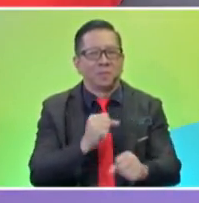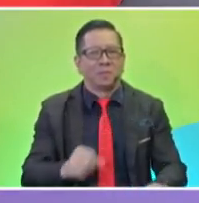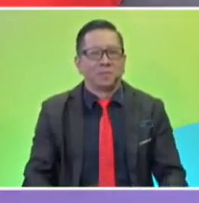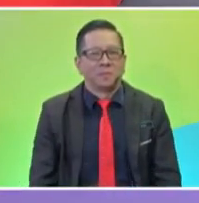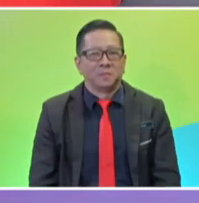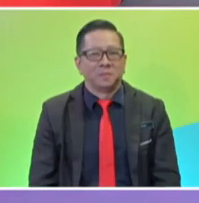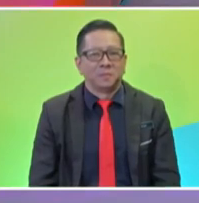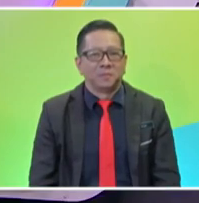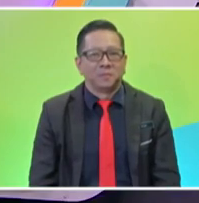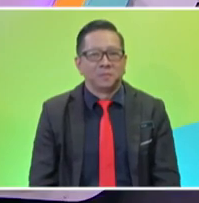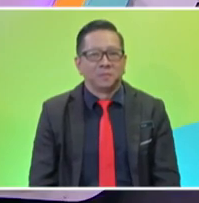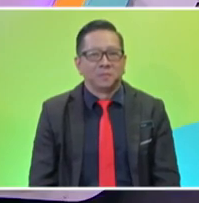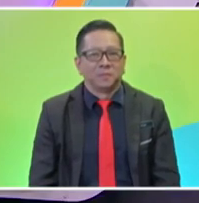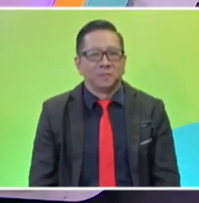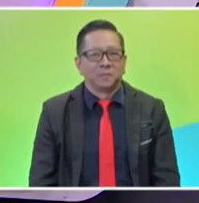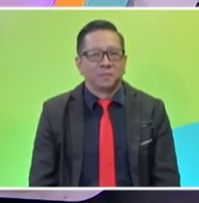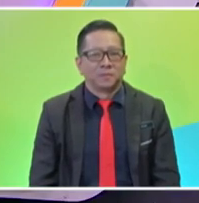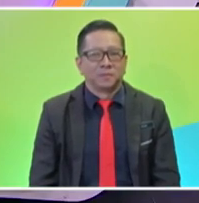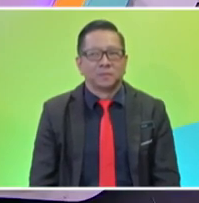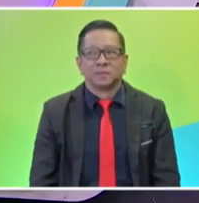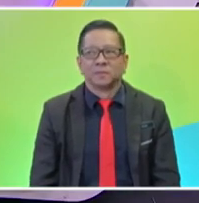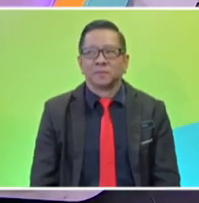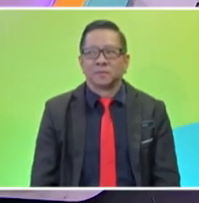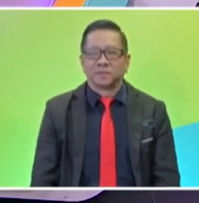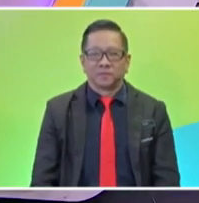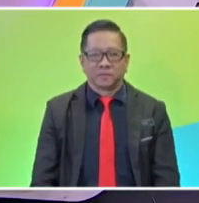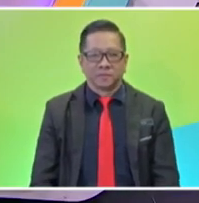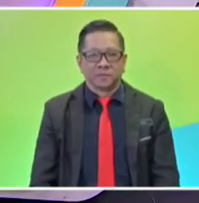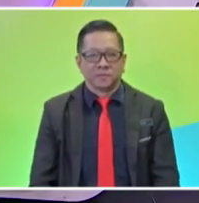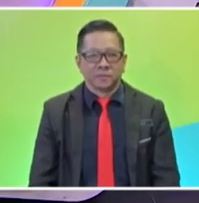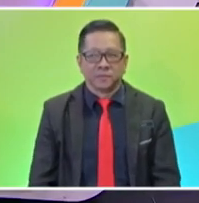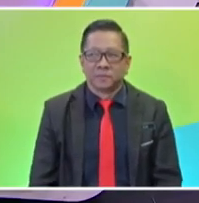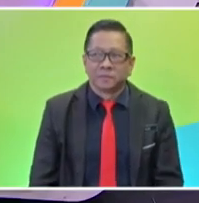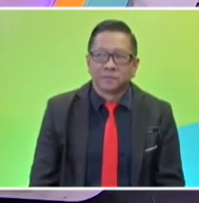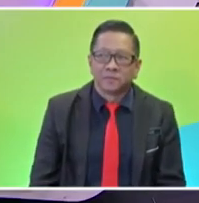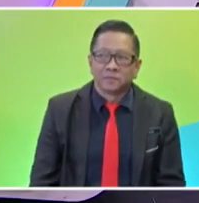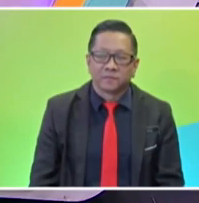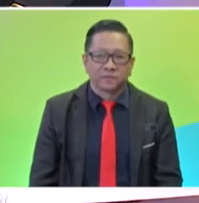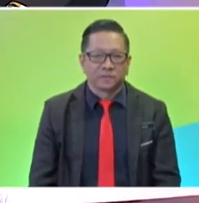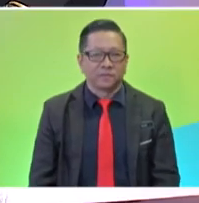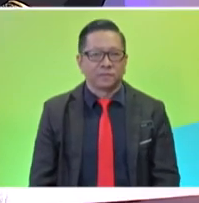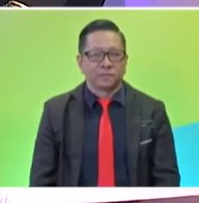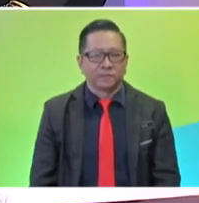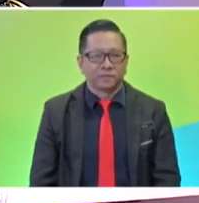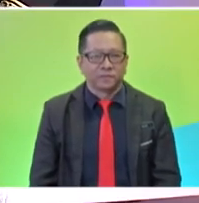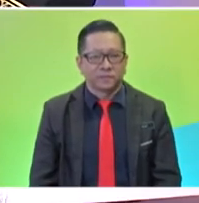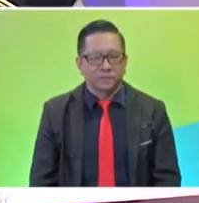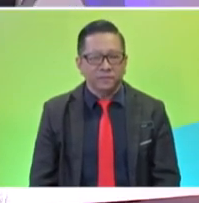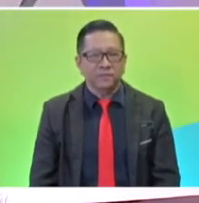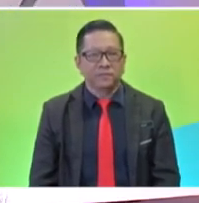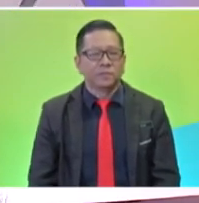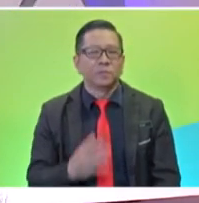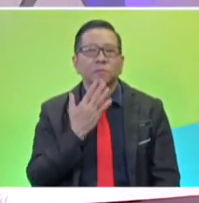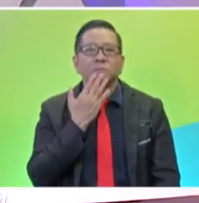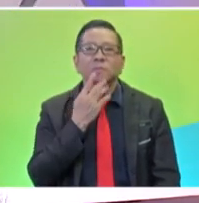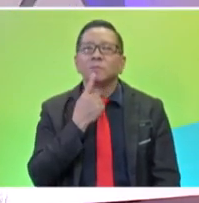kita tengok ah ini dia penentunya inilah penentunya Baiklah warna merah